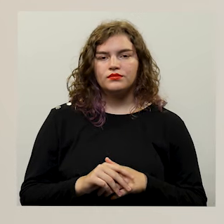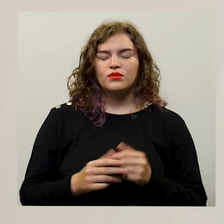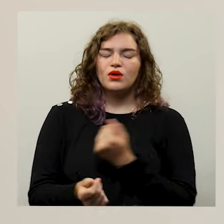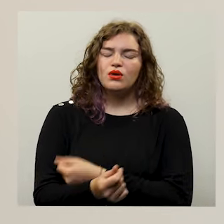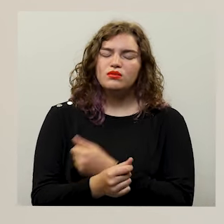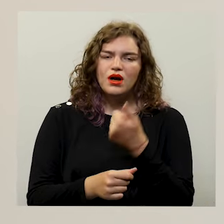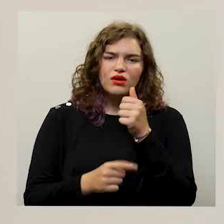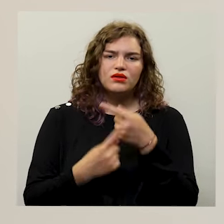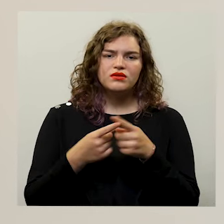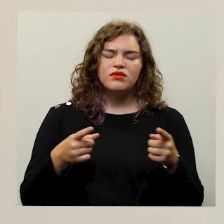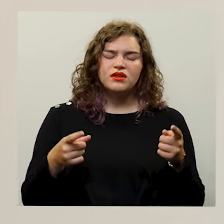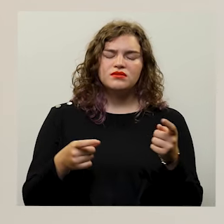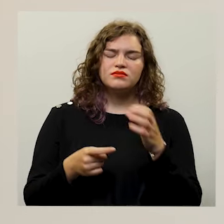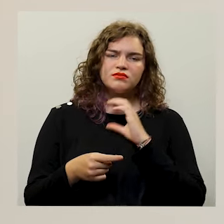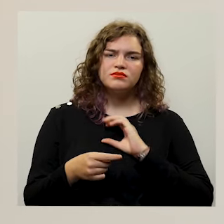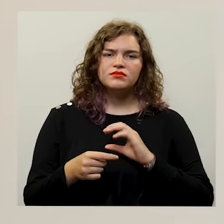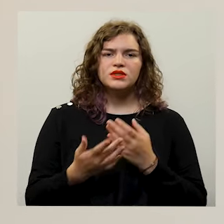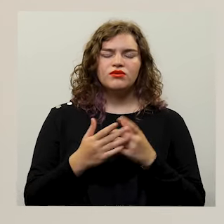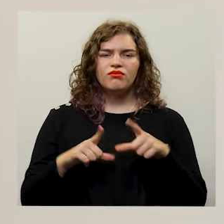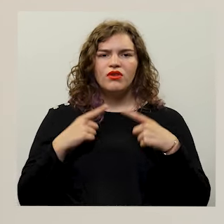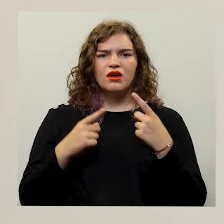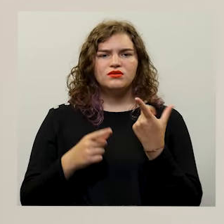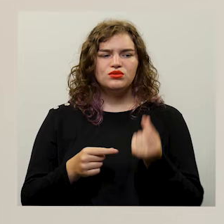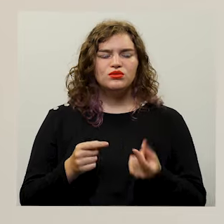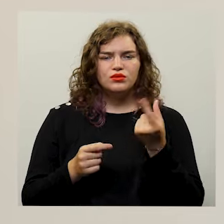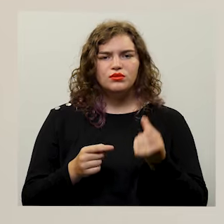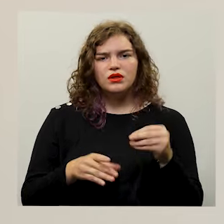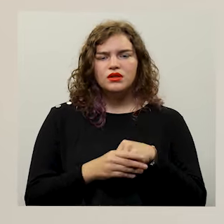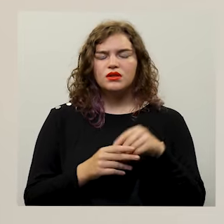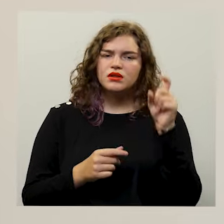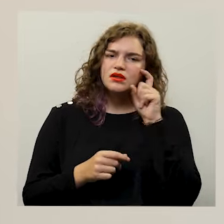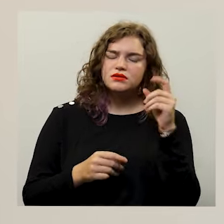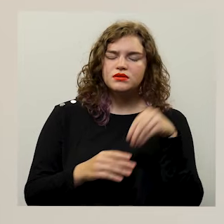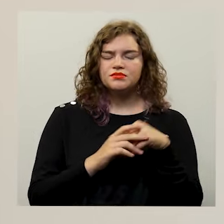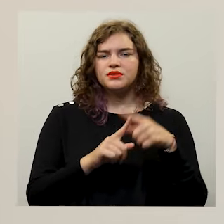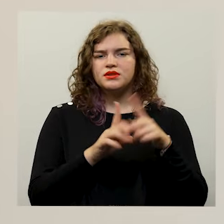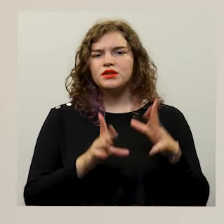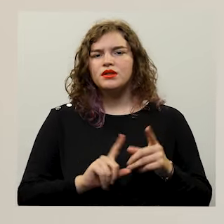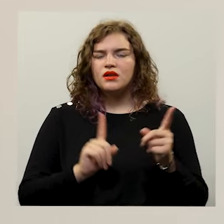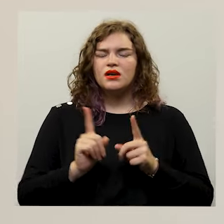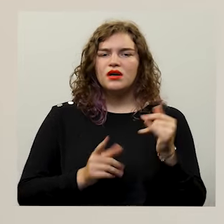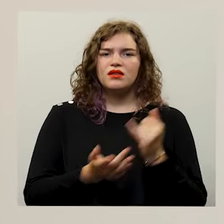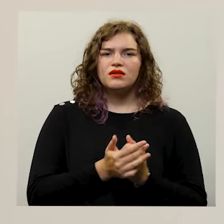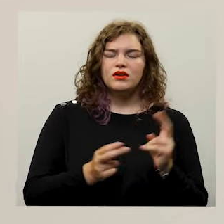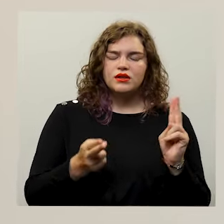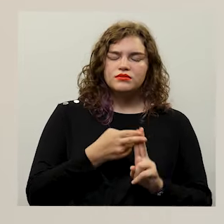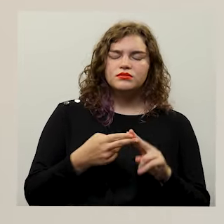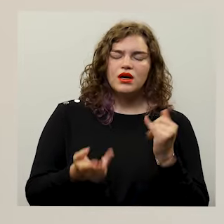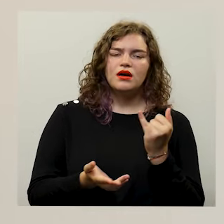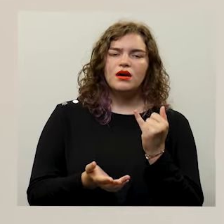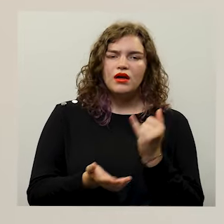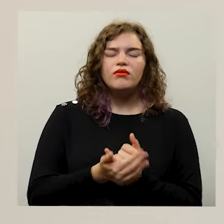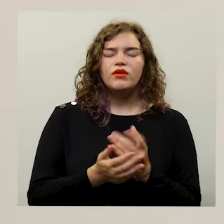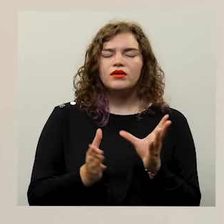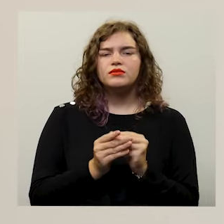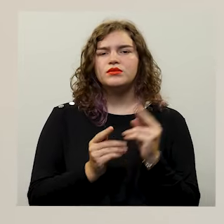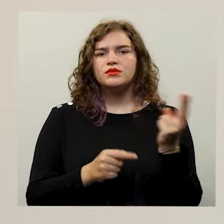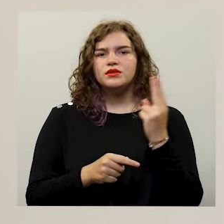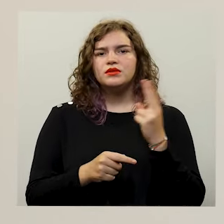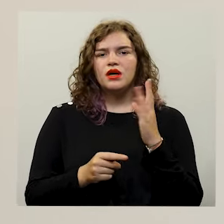droguri, alcool, dependențe și viață dublă în credință, în biserică, dar până la urmă întâlnire reală cu Dumnezeu. Așa